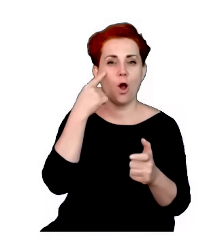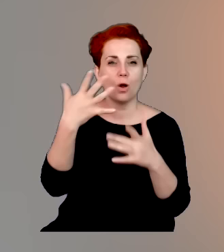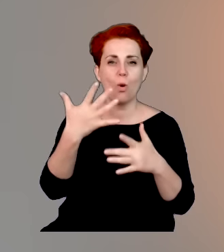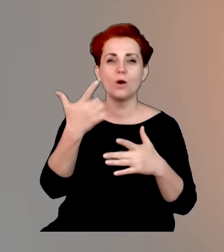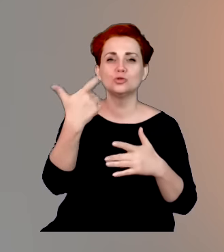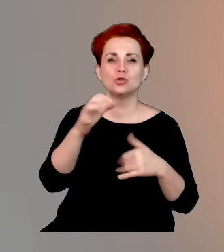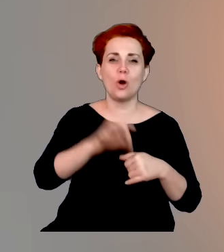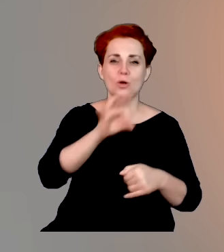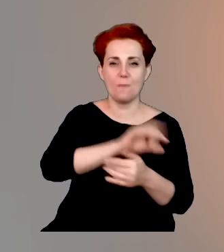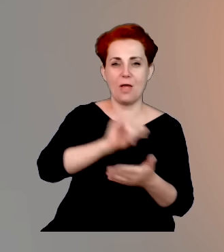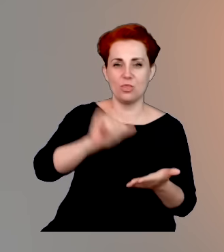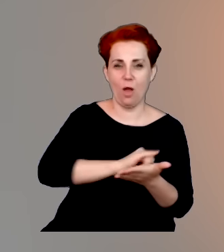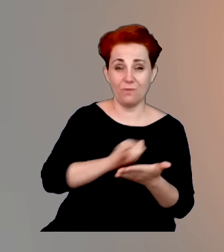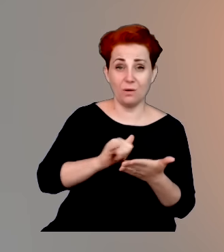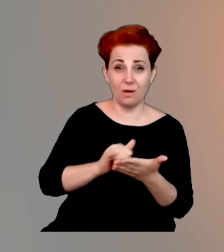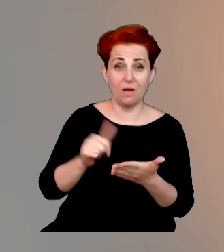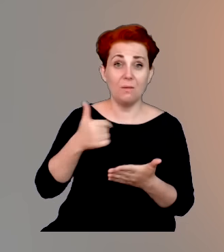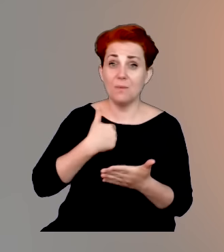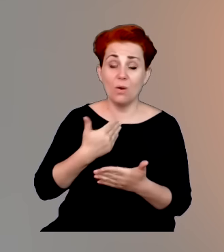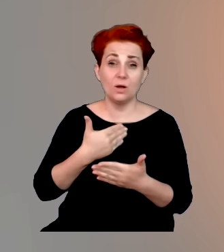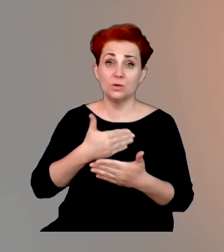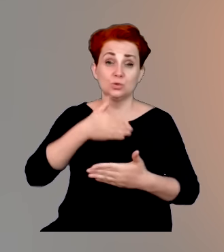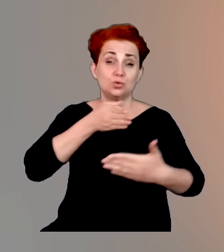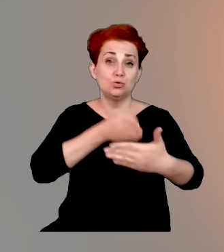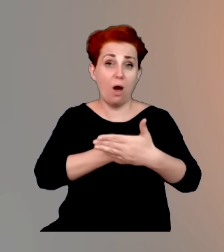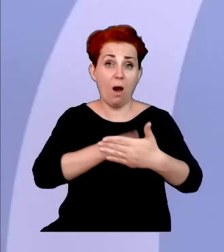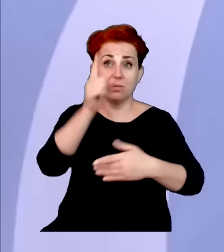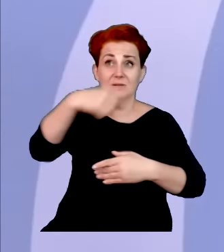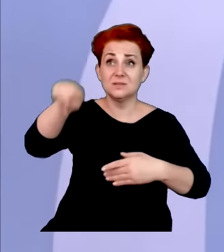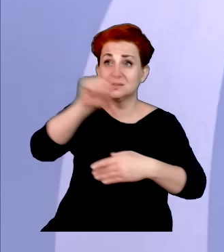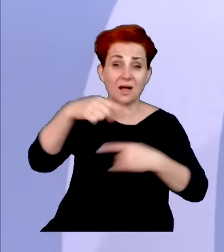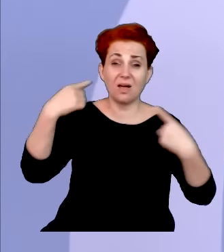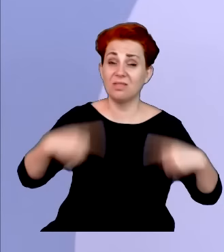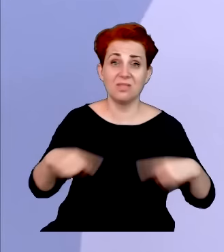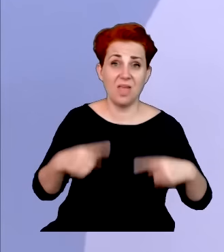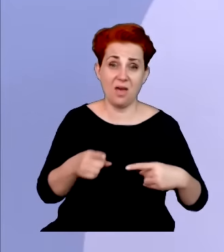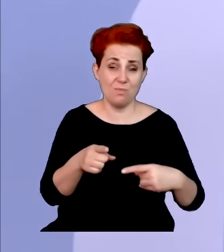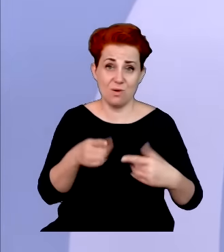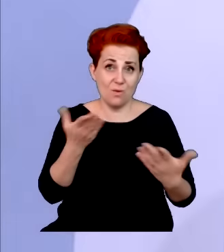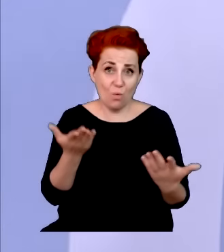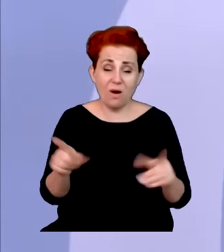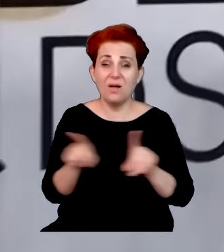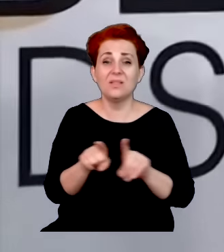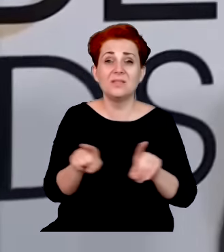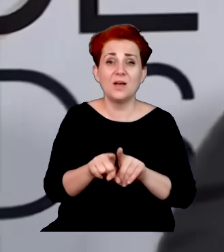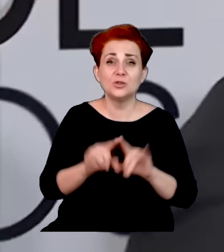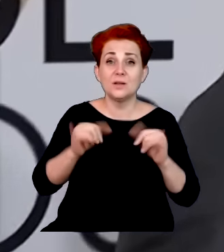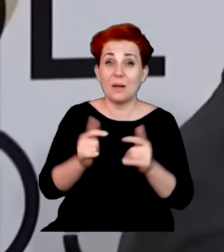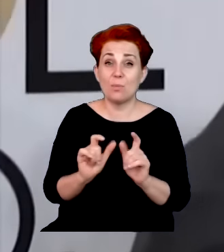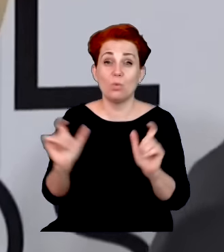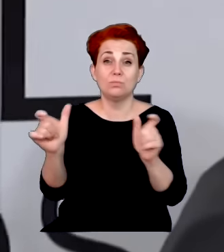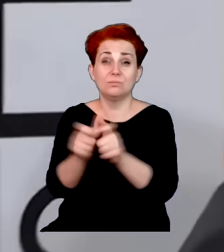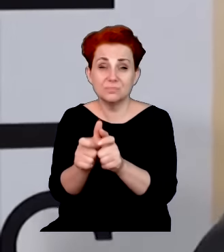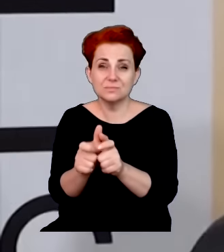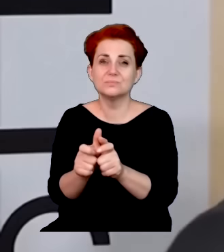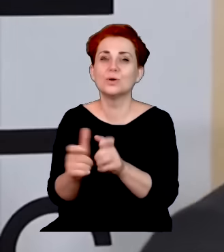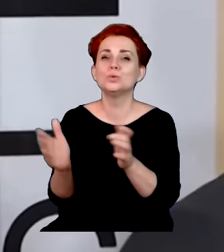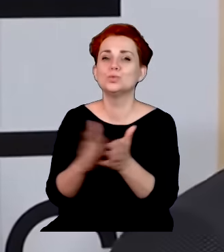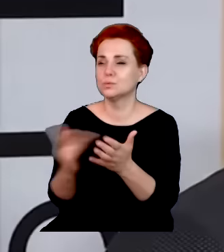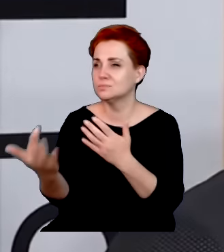Nowego Jorku. Piosenkarz miał nie zatrzymać się przed znakiem stop oraz zjeżdżać ze swojego pasa. Według dokumentów w momencie zatrzymania od piosenkarza dało się